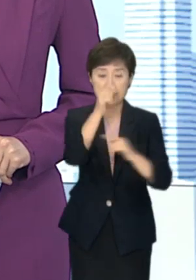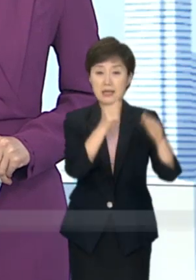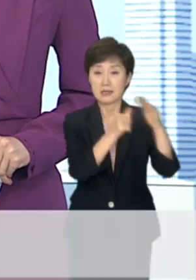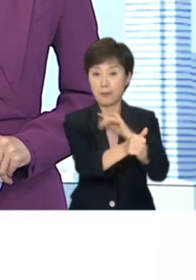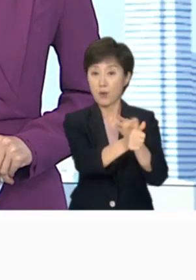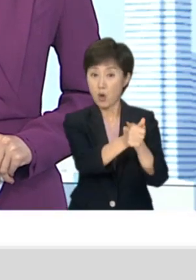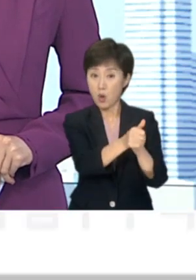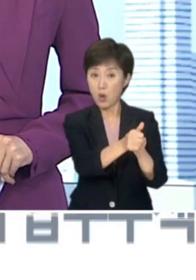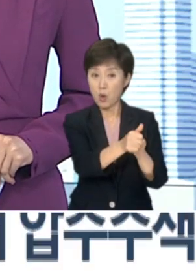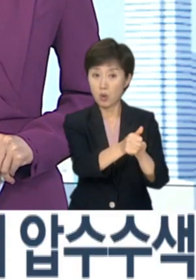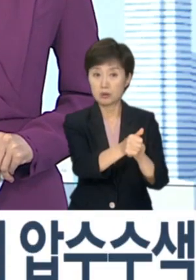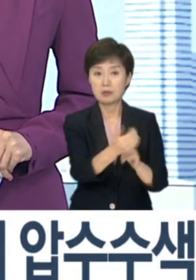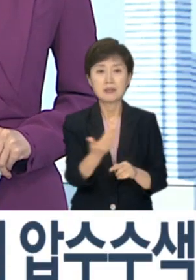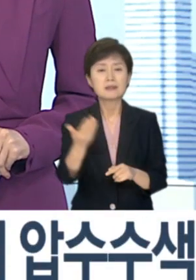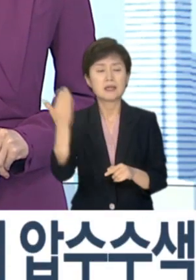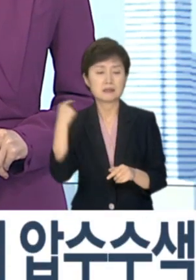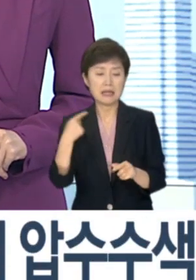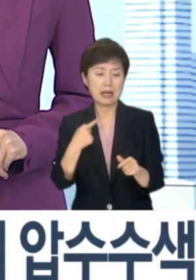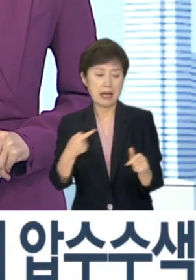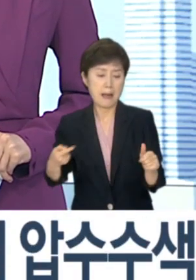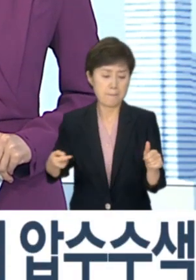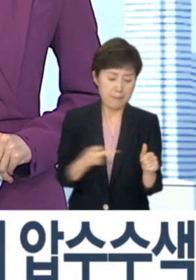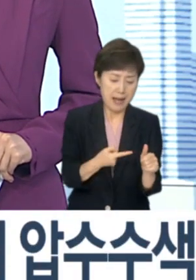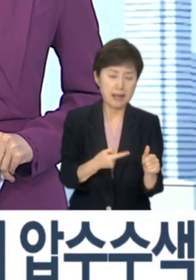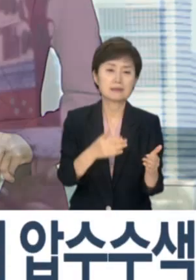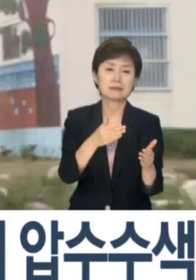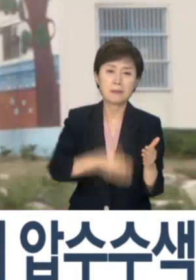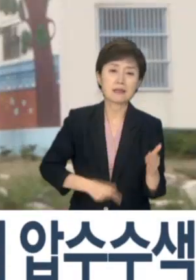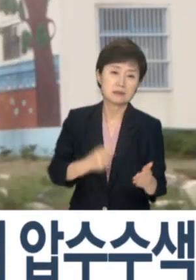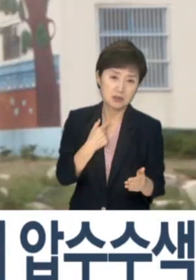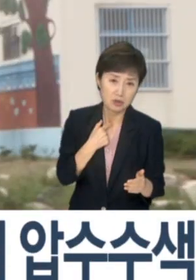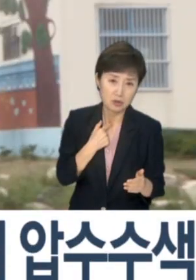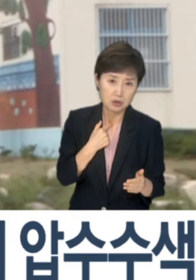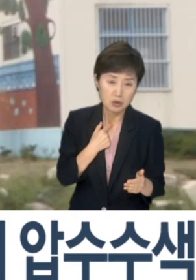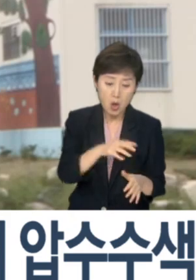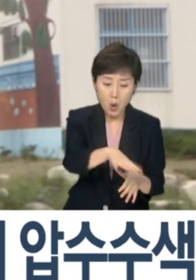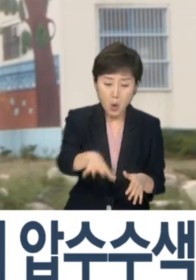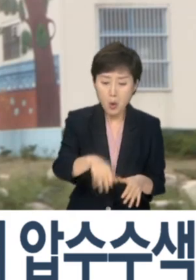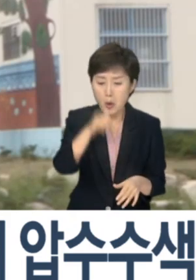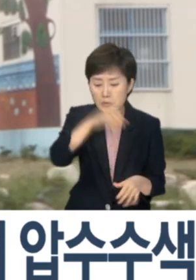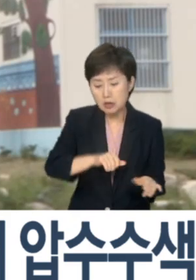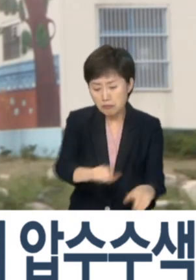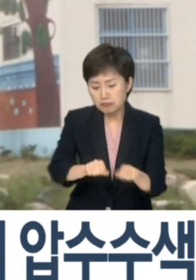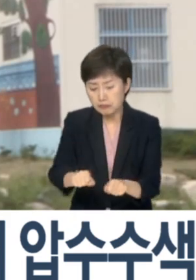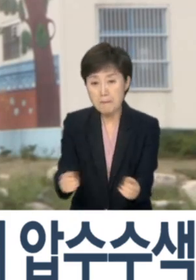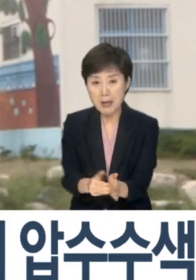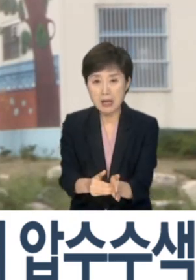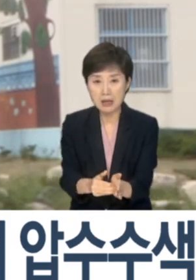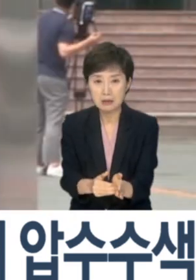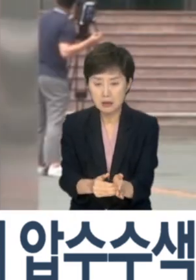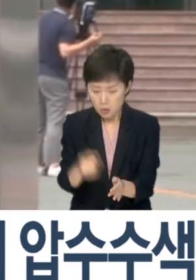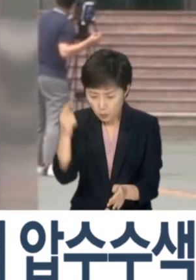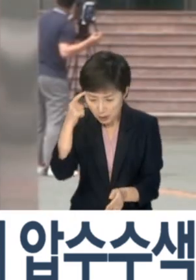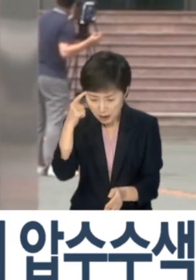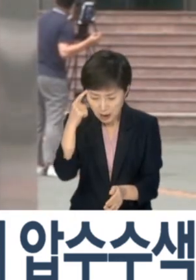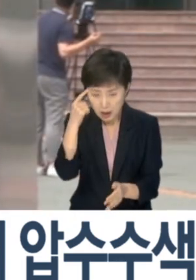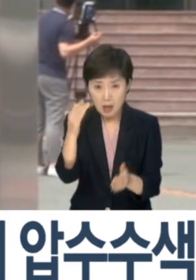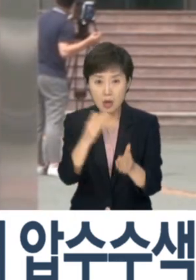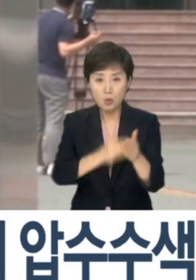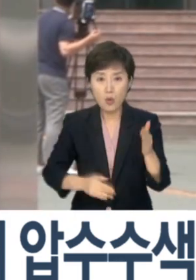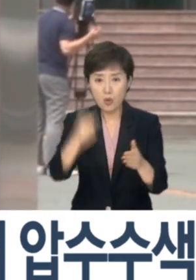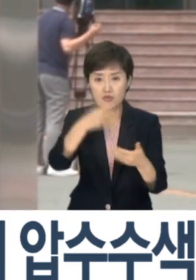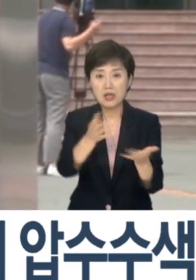이재명 전 더불어민주당 대표 피습 당시 현장 미보전 사건을 수사 중인 공수처가 부산 강서 경찰서를